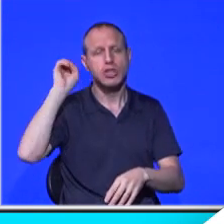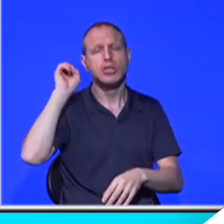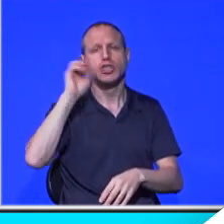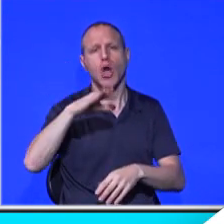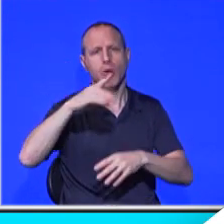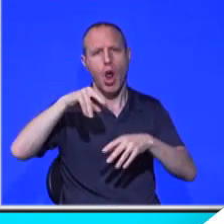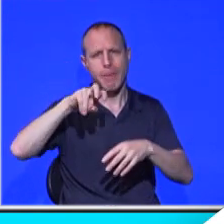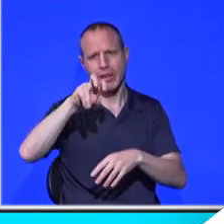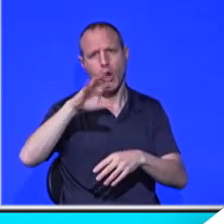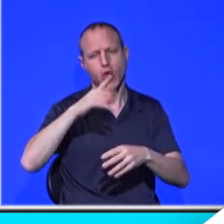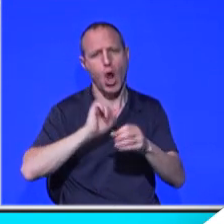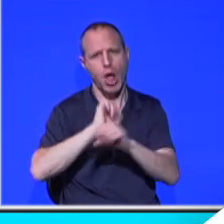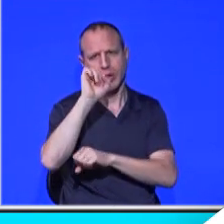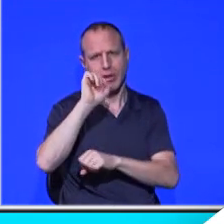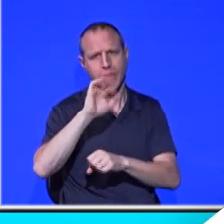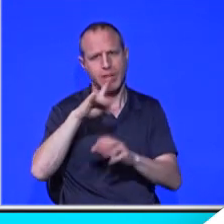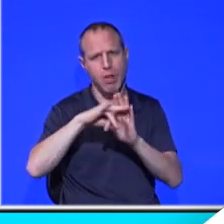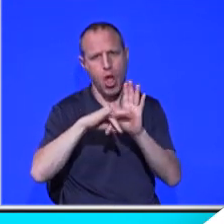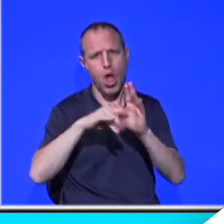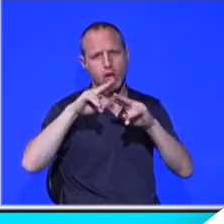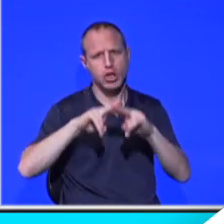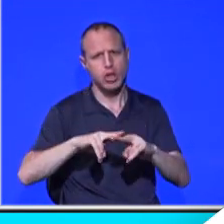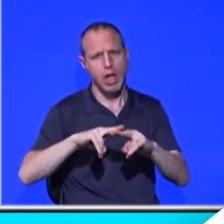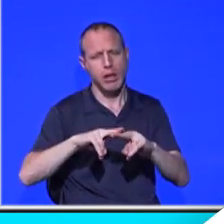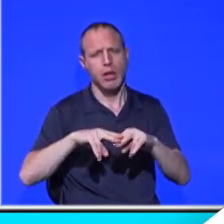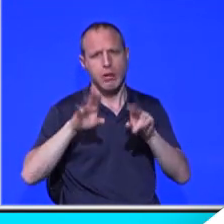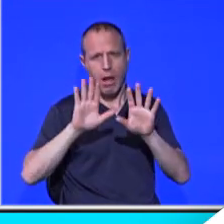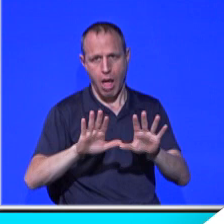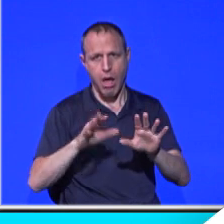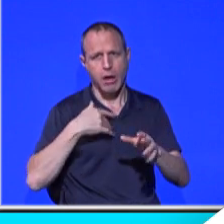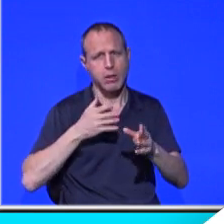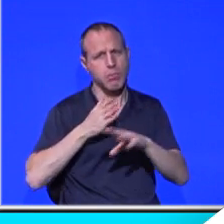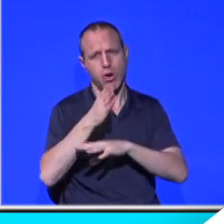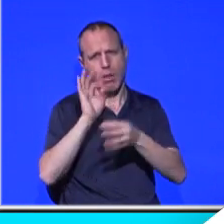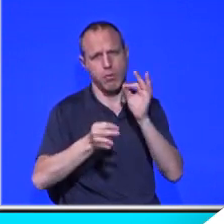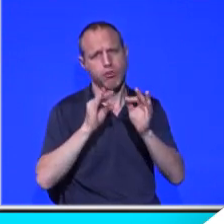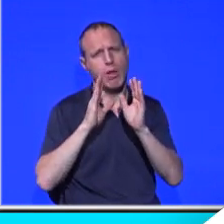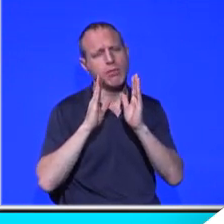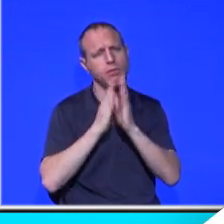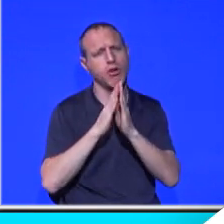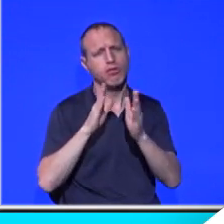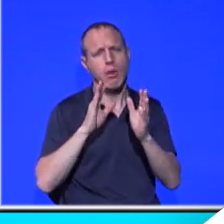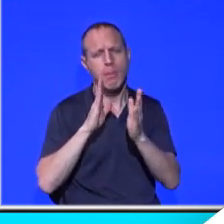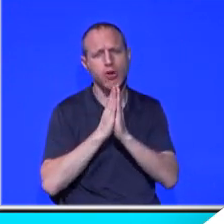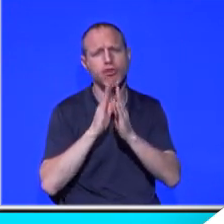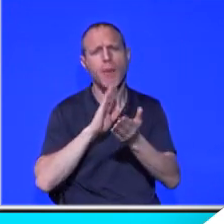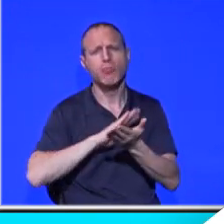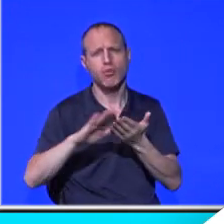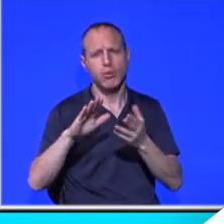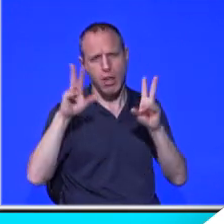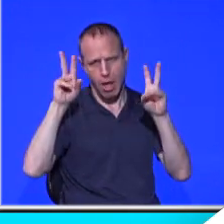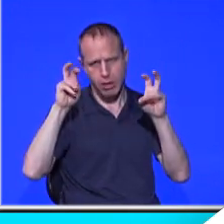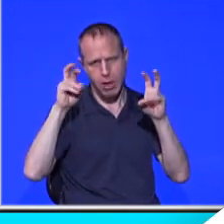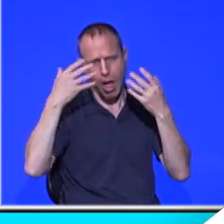העותרים, ואם החוק אכן יישאר על כנו, אני פונה לבית המשפט ומבקש בקשה פשוטה. על פי